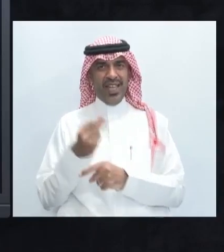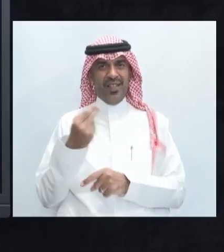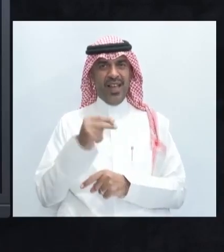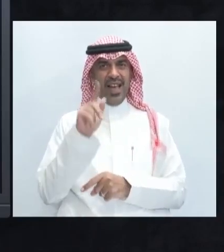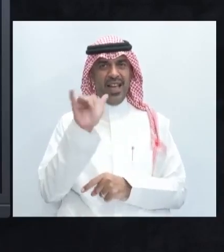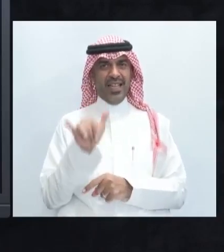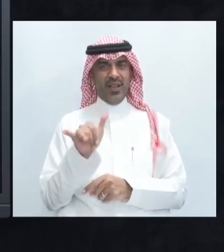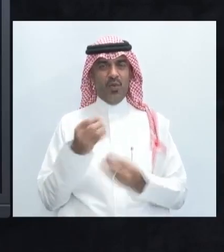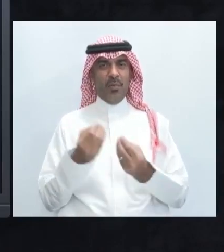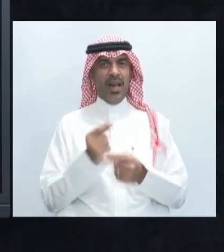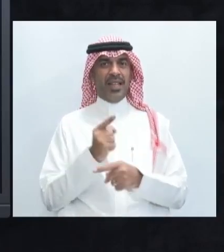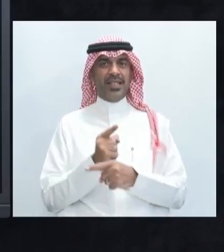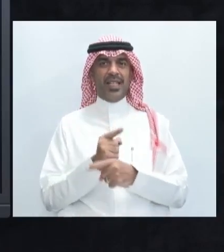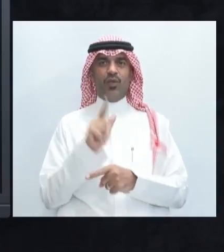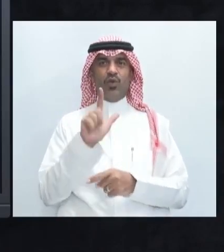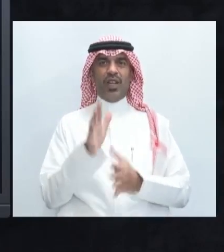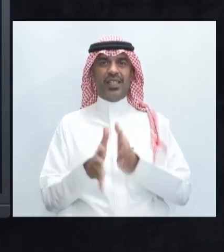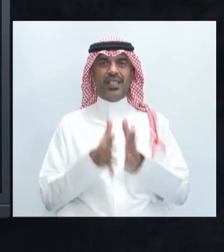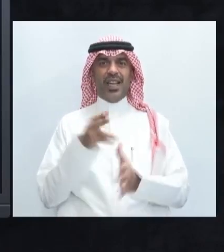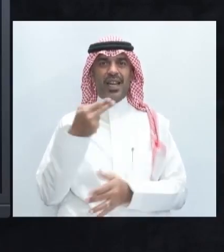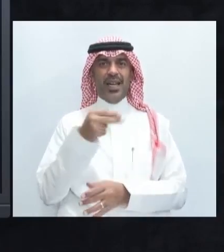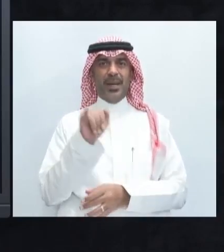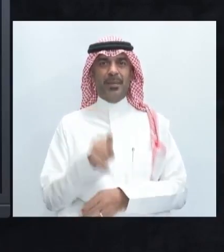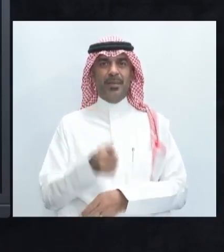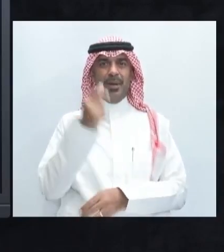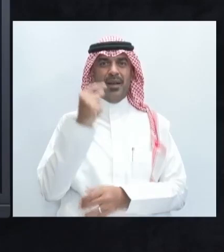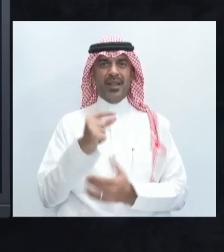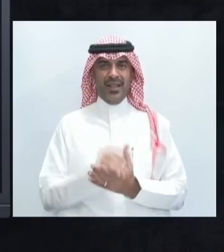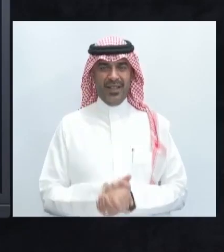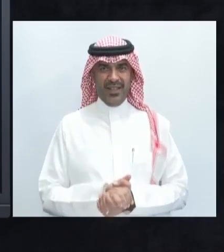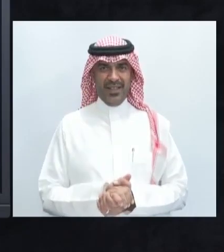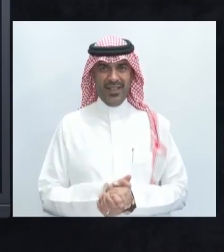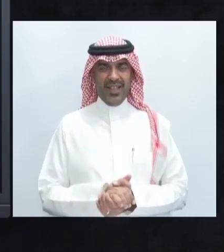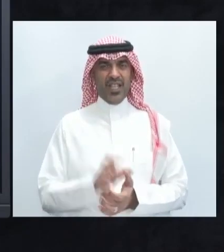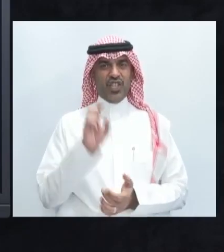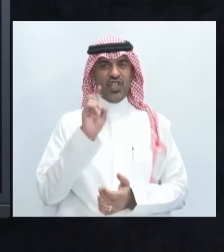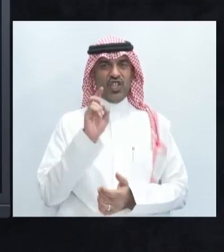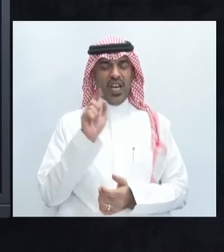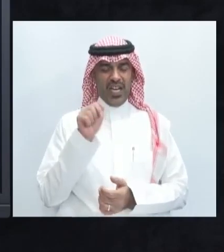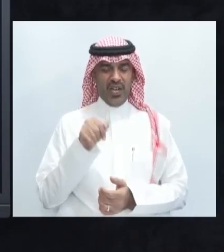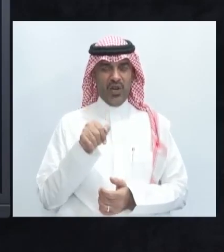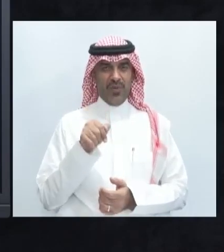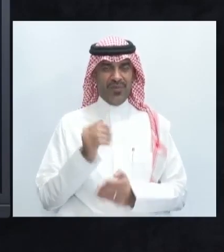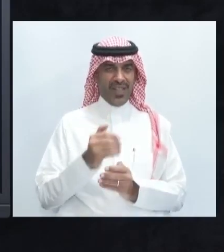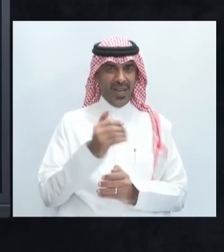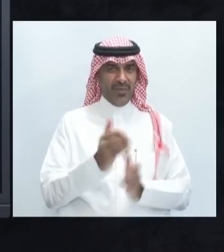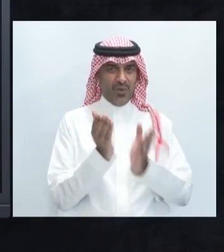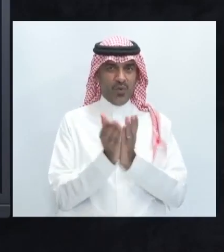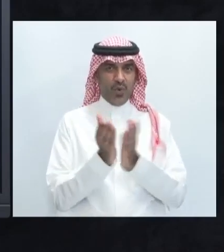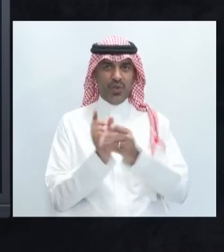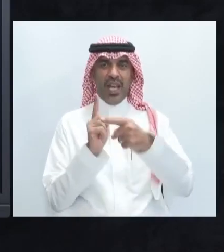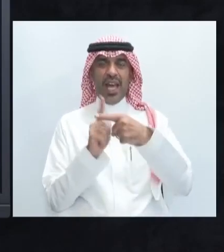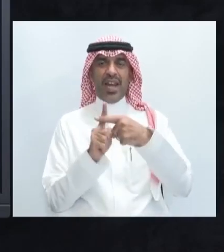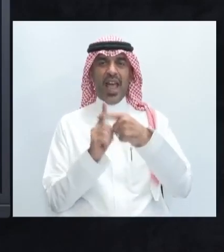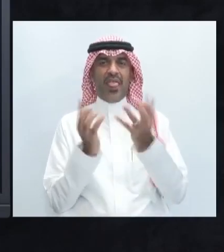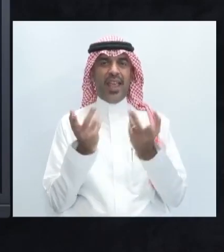الاستاذ علي القحطاني ويرافقني في لغه الاشاره زميلي الاستاذ عماد الذويب بمشيئه الله نستكمل واياكم دروس